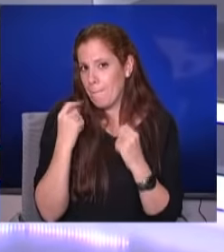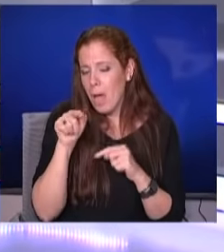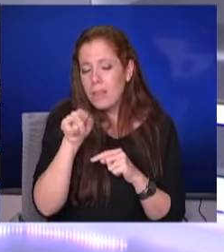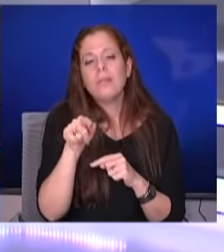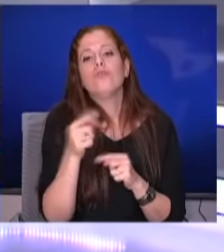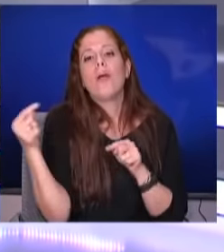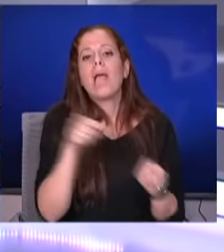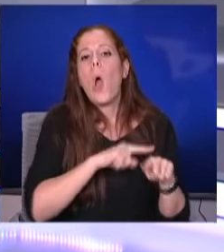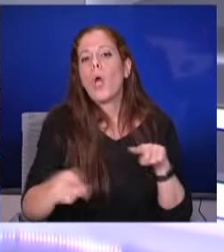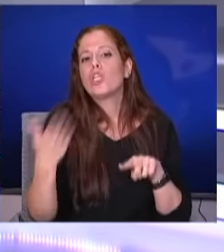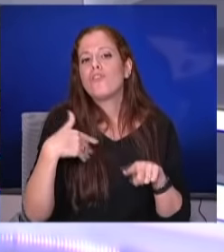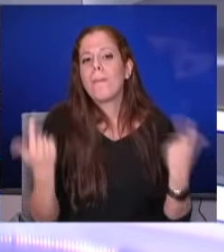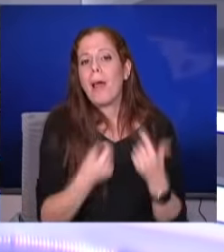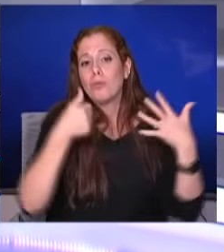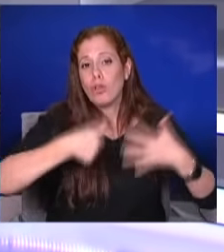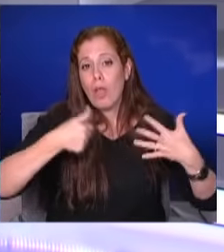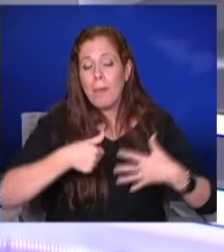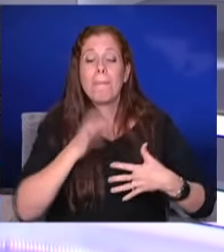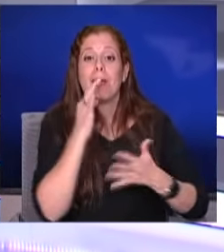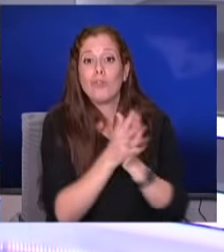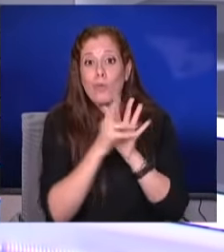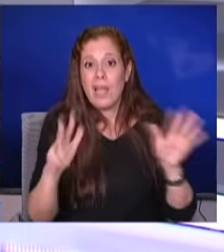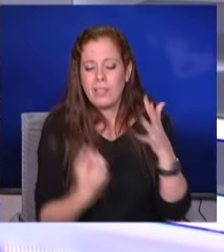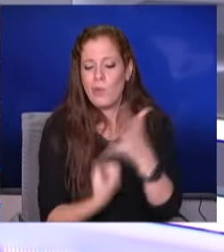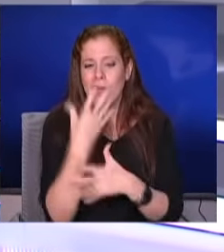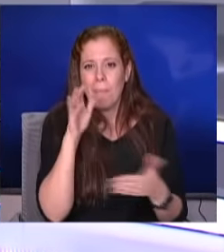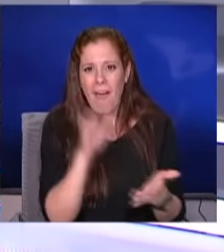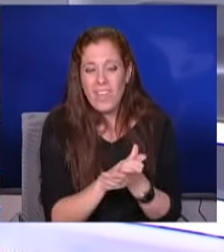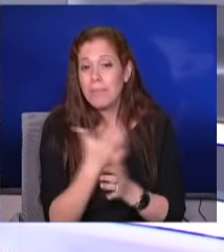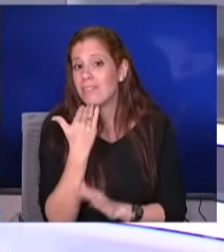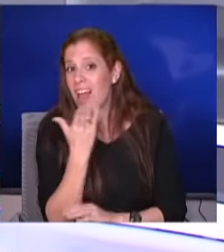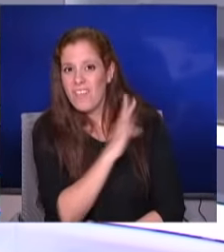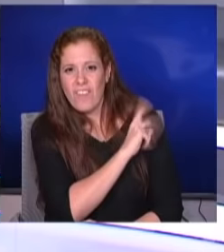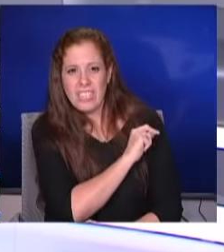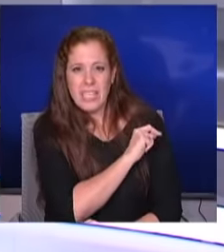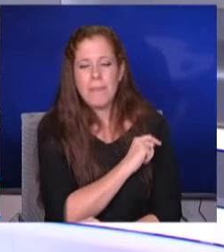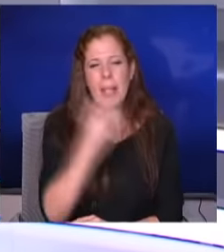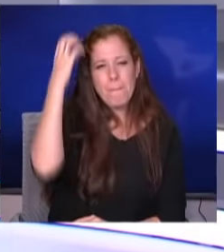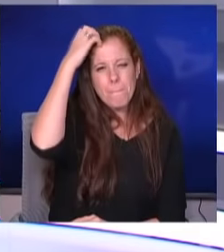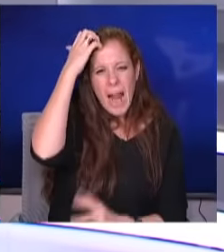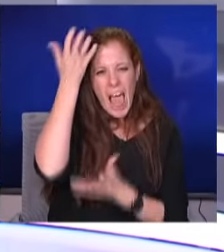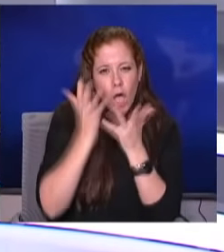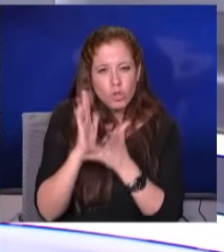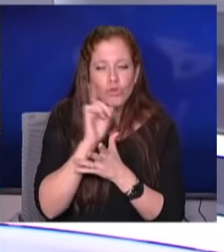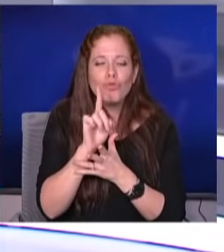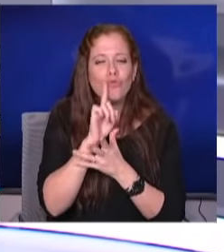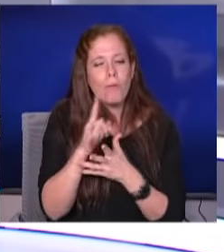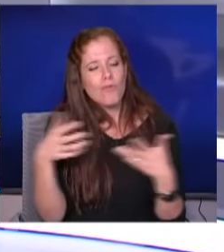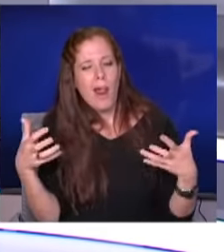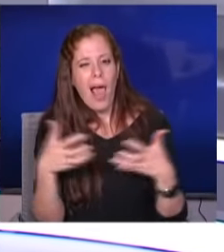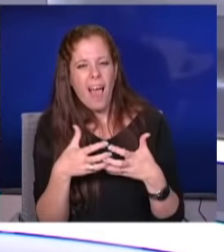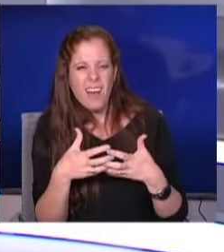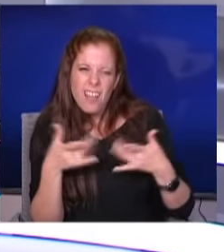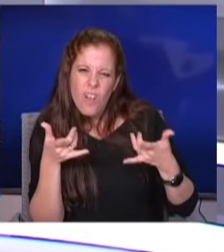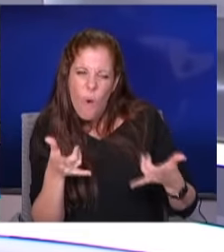הימים. בגיל 18 הוא הקים עם חברים ישראלים ופלסטינים את מלך אש, להקת רוק כבד עם ניחוח תנכי.